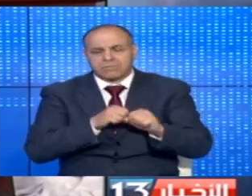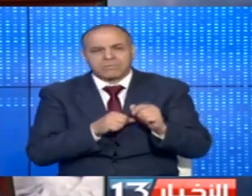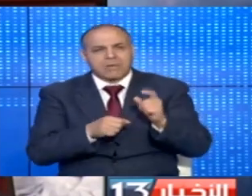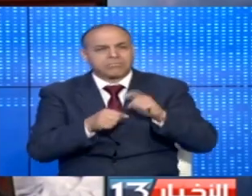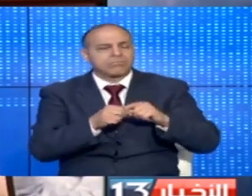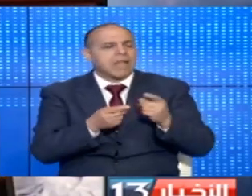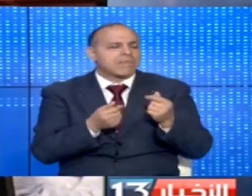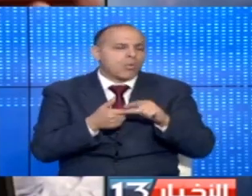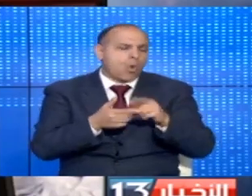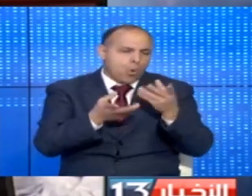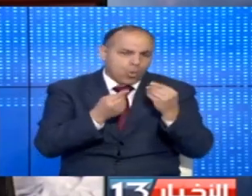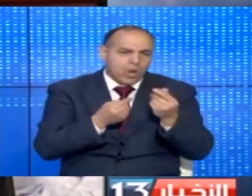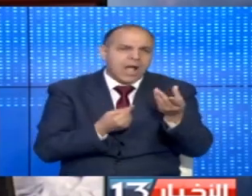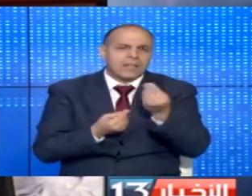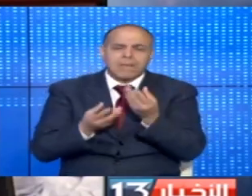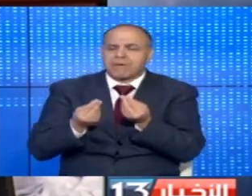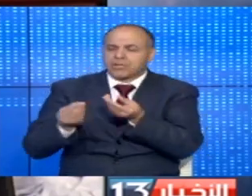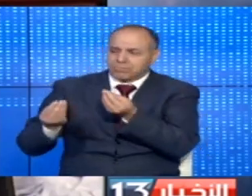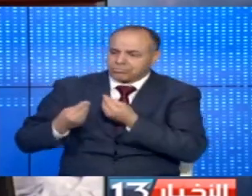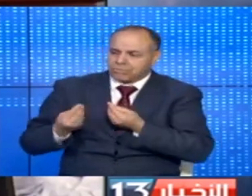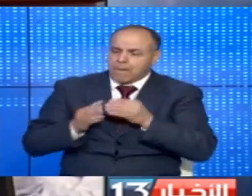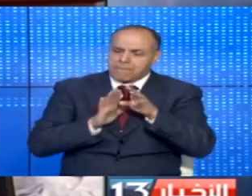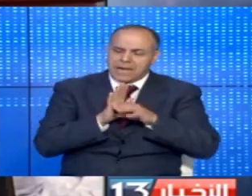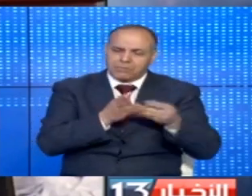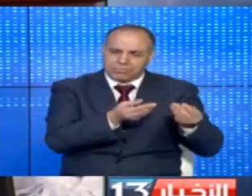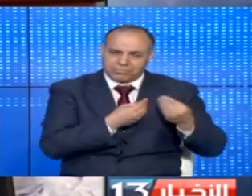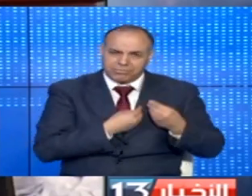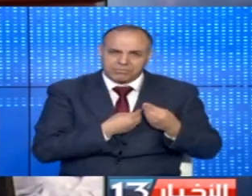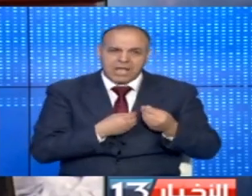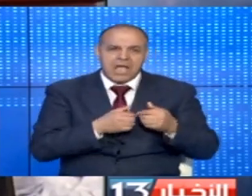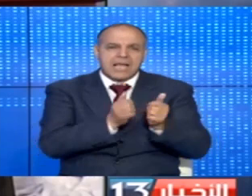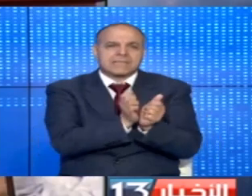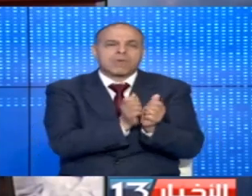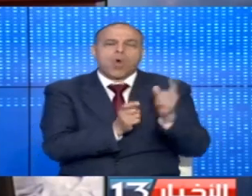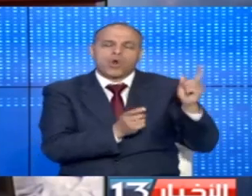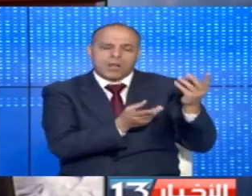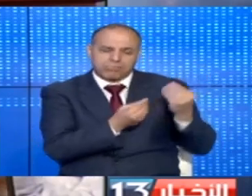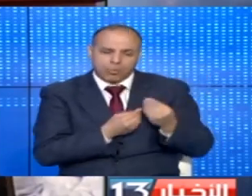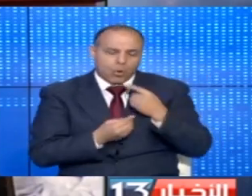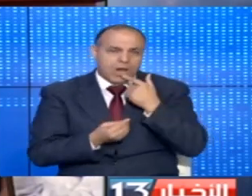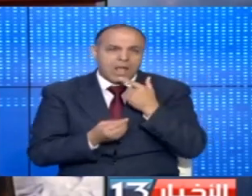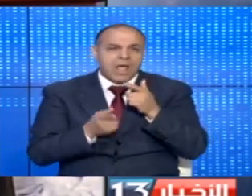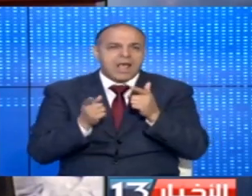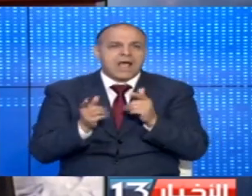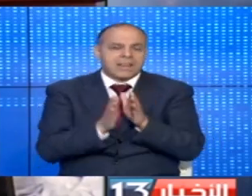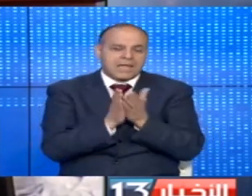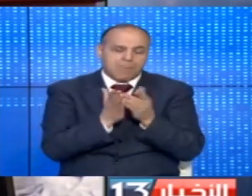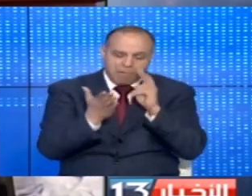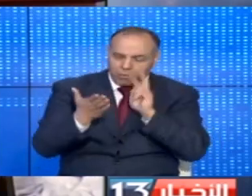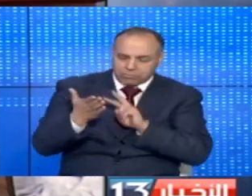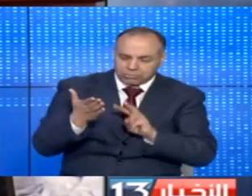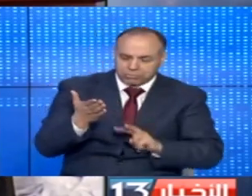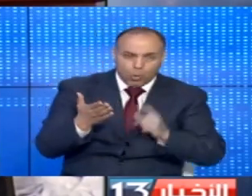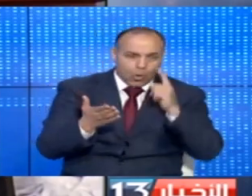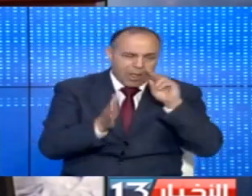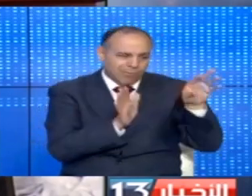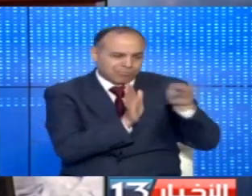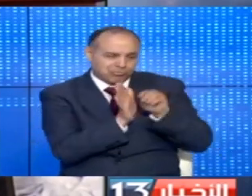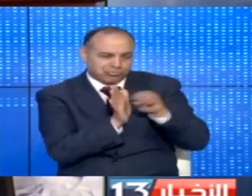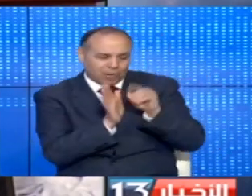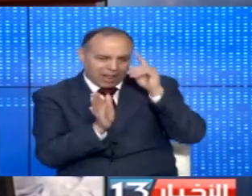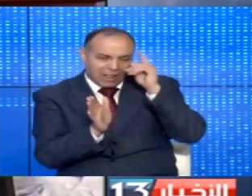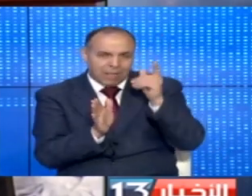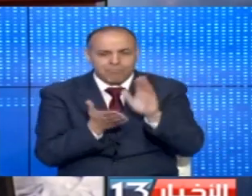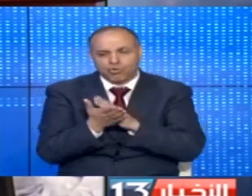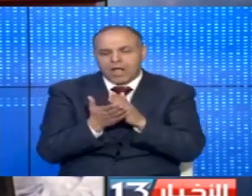العموميه واخذ شديد من برنامج الحزب الدستوري الحرب لان تلقيت كتاب مفتوح كانت تنقل منه لا نكون